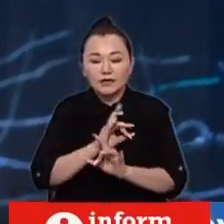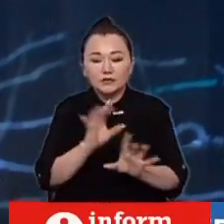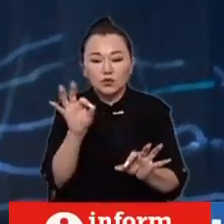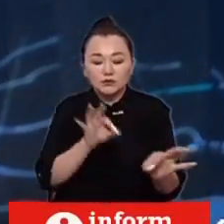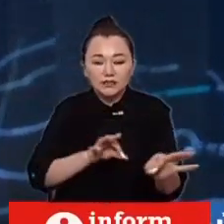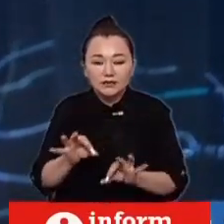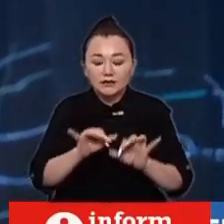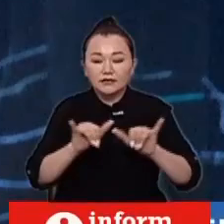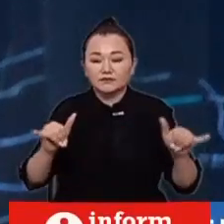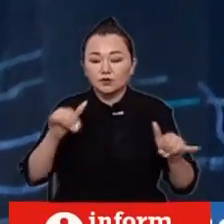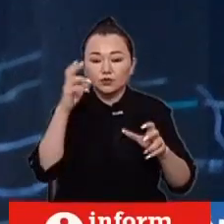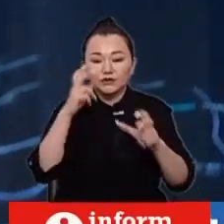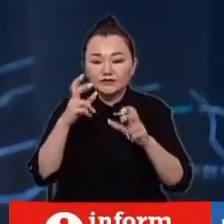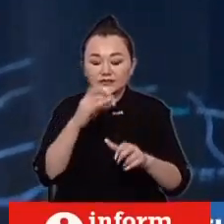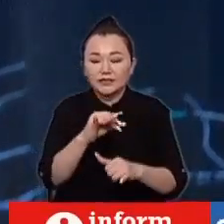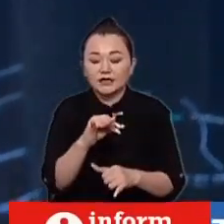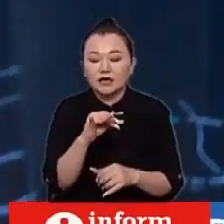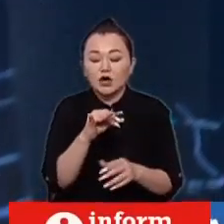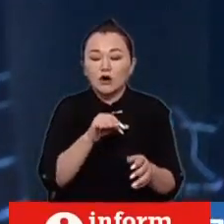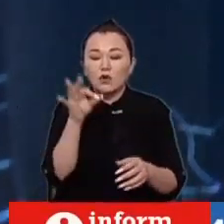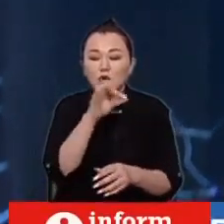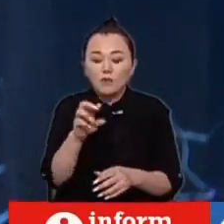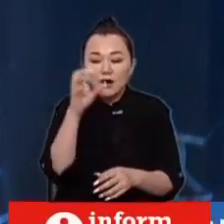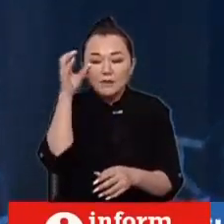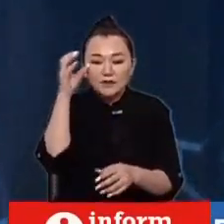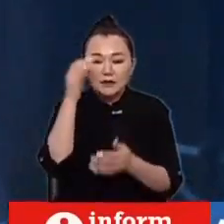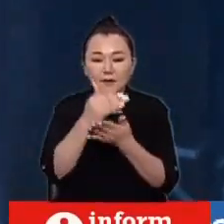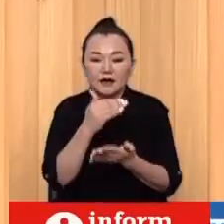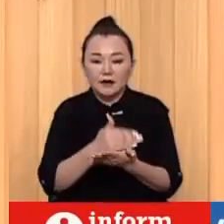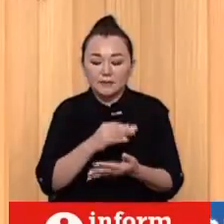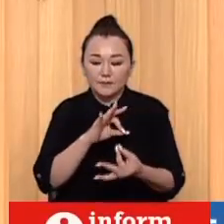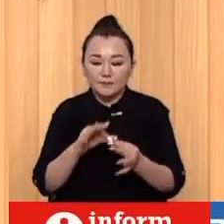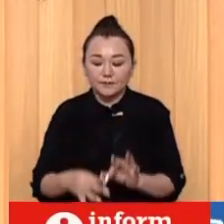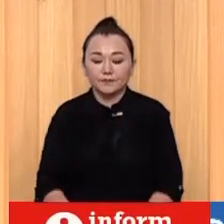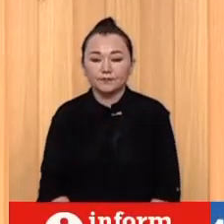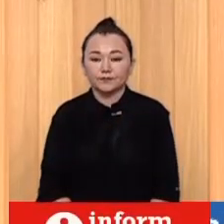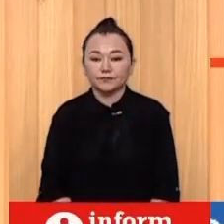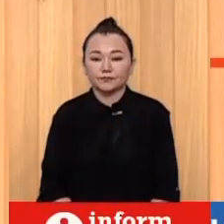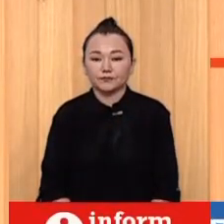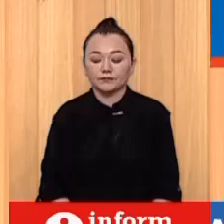стратегии развития университета и об образовательных программах.